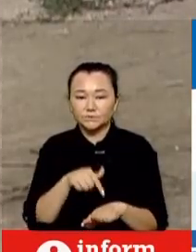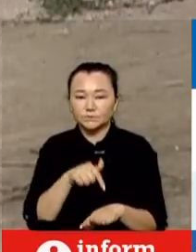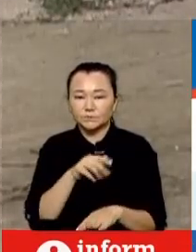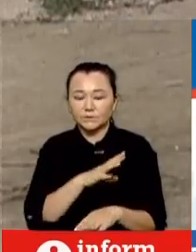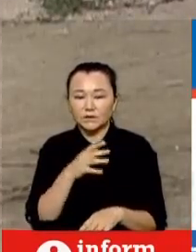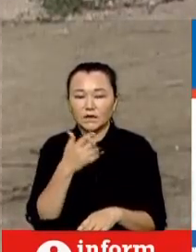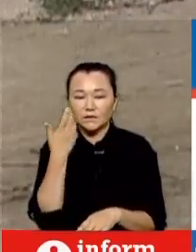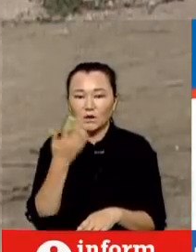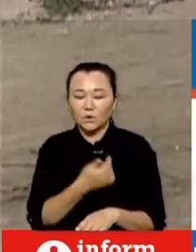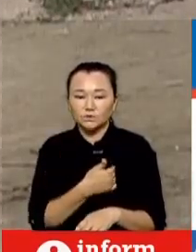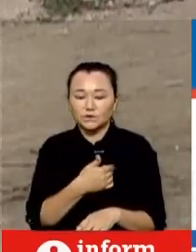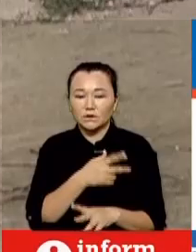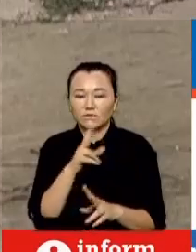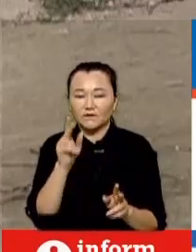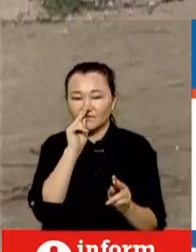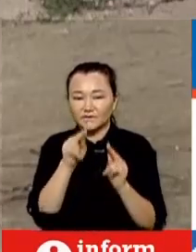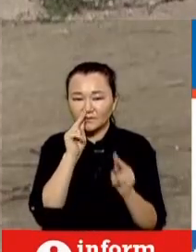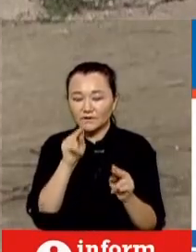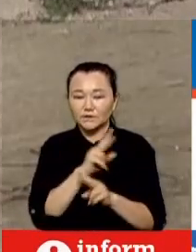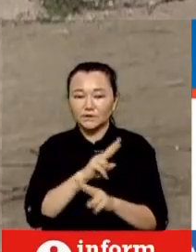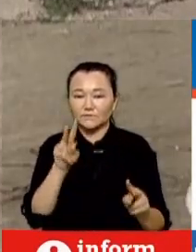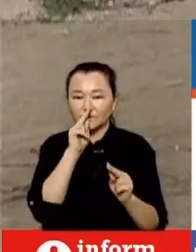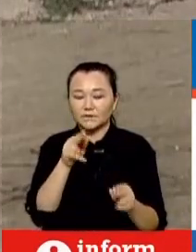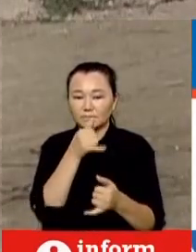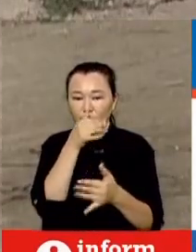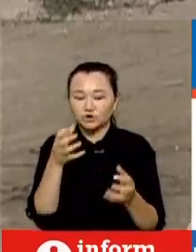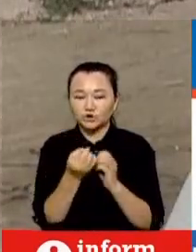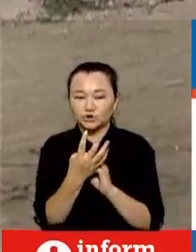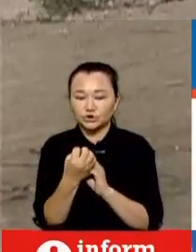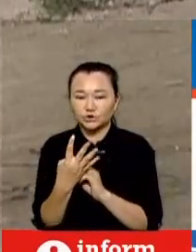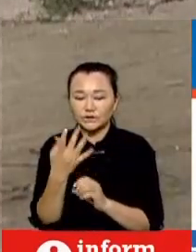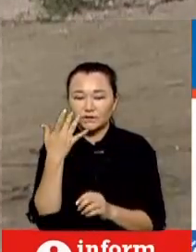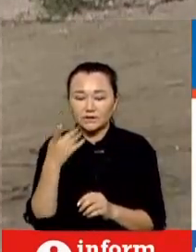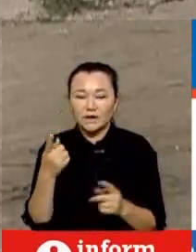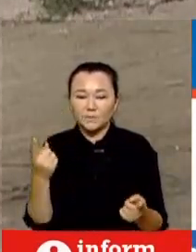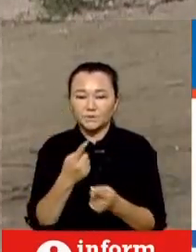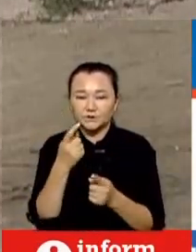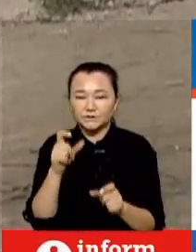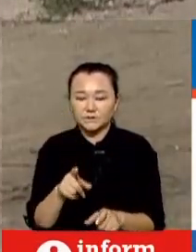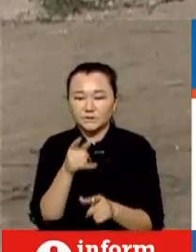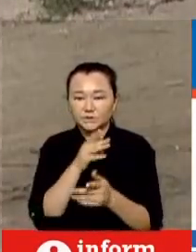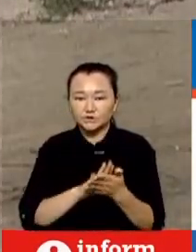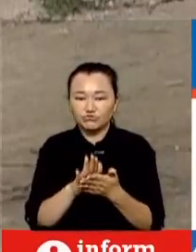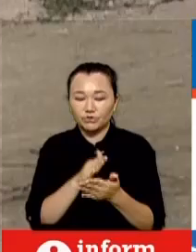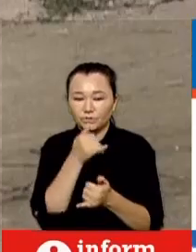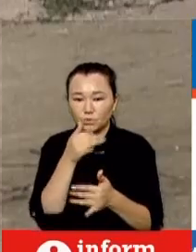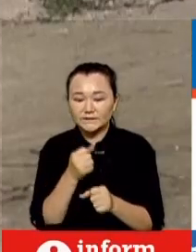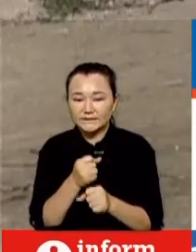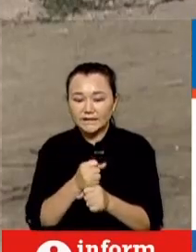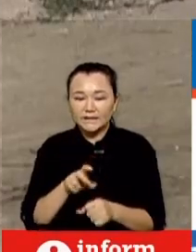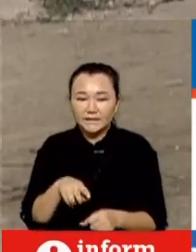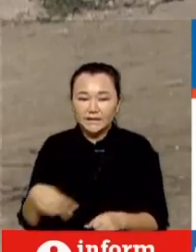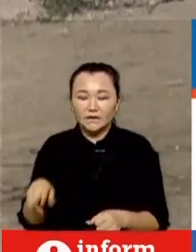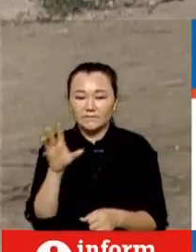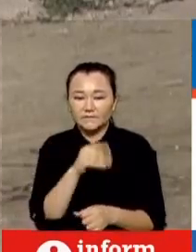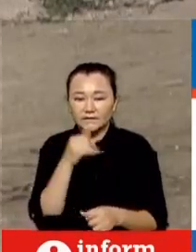когда хочется кого-то обвинить, а винить некого, потому что 14-14, там обычные операторы все, да, они ничего не могут сделать. А директору,